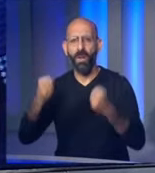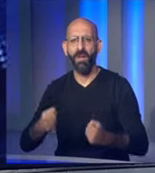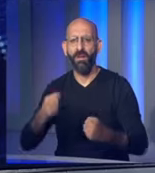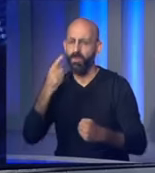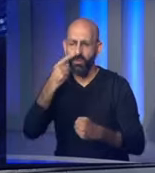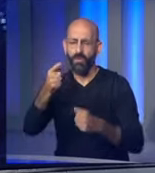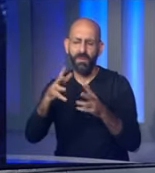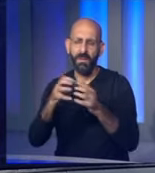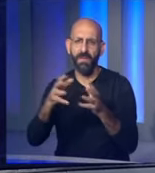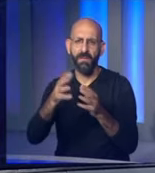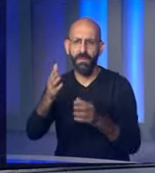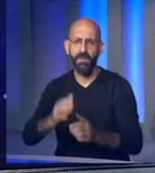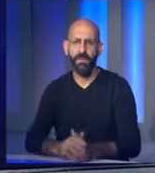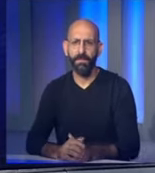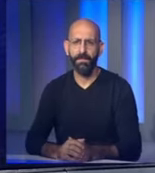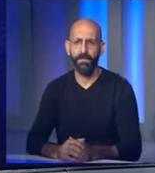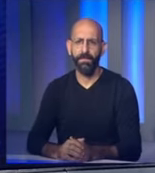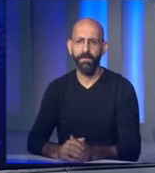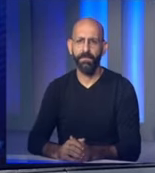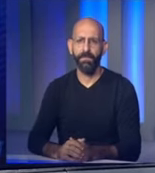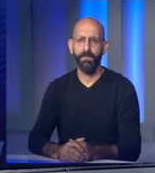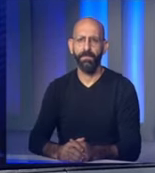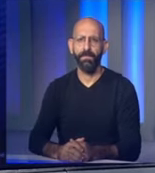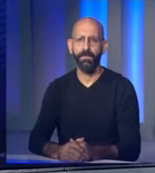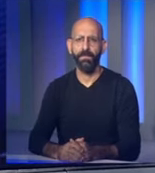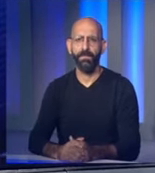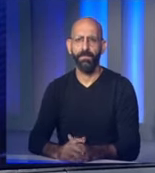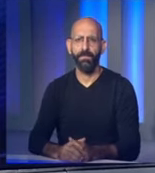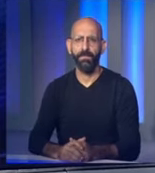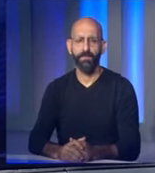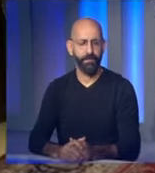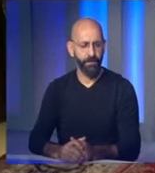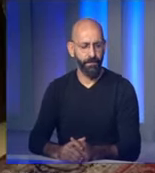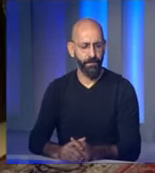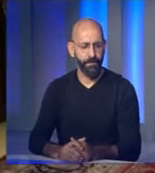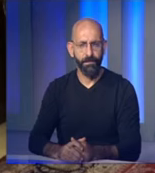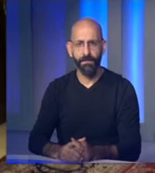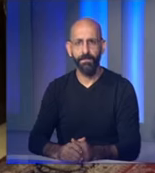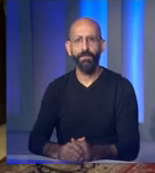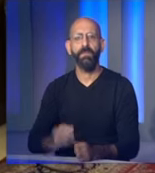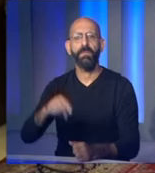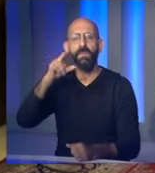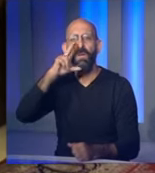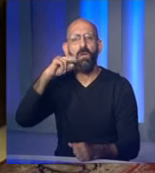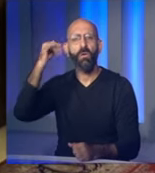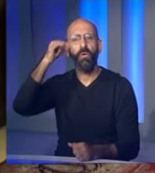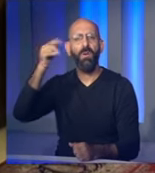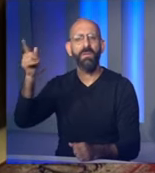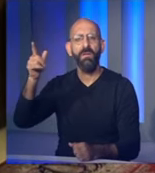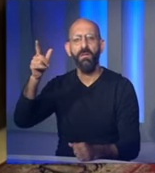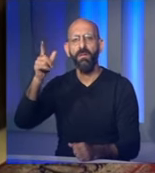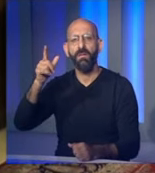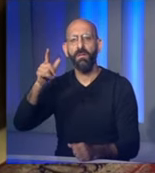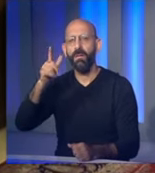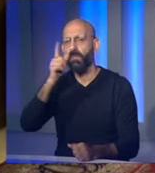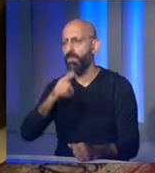الدوله تصون المؤسسات ومرتكزات وطن التنوع راى شيخ عقل طائفه الموحدين الدروز